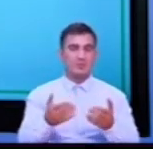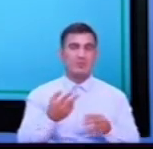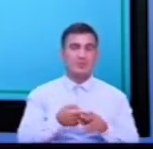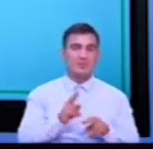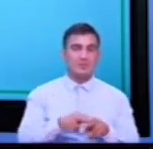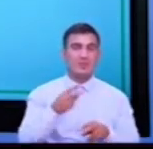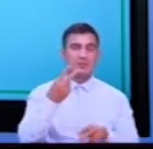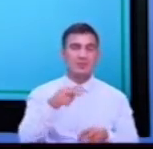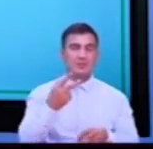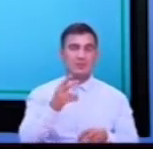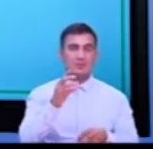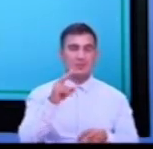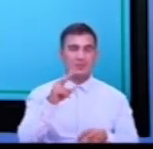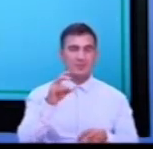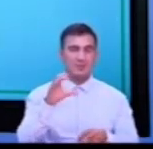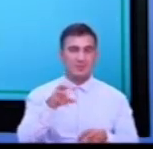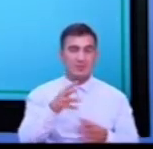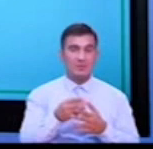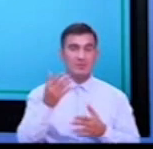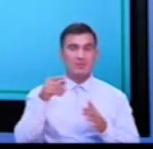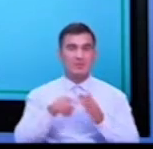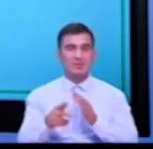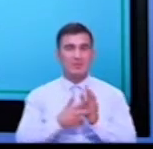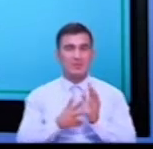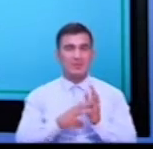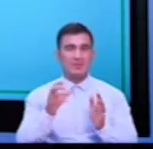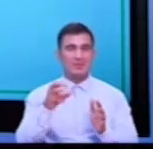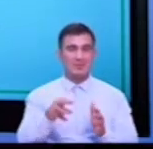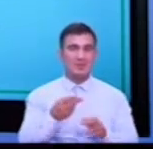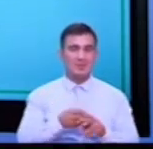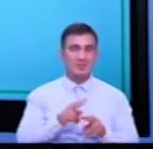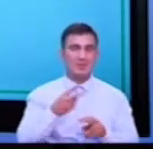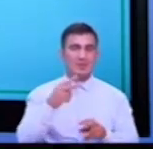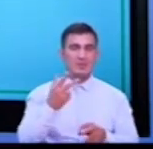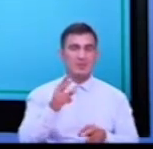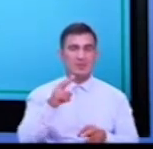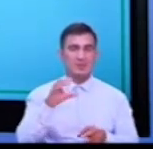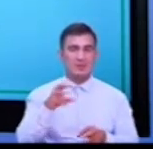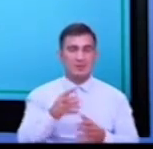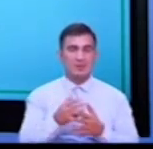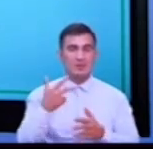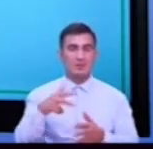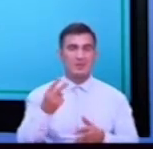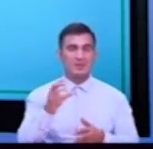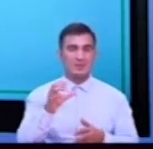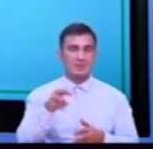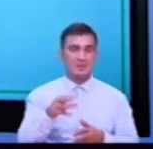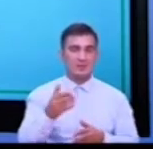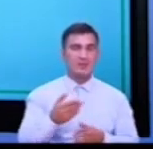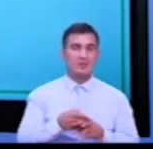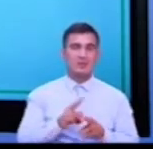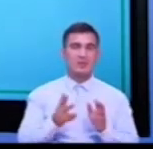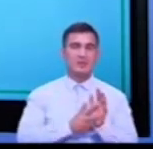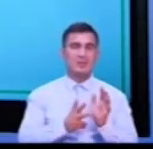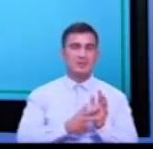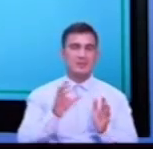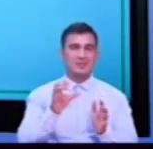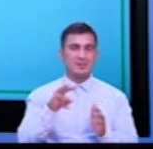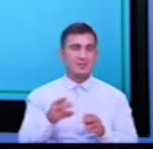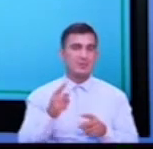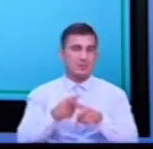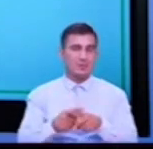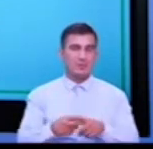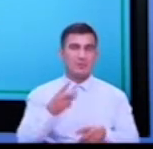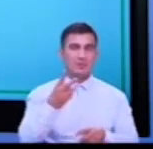23 desimetr 8 santimetr. 23 desimetrimiz 230 santimetr. Unga 8 santimetrni